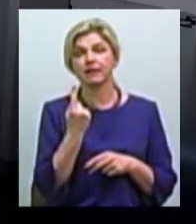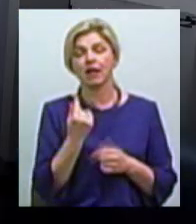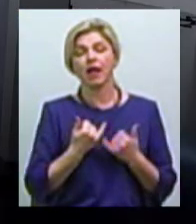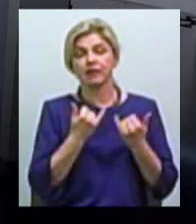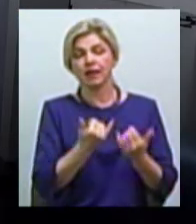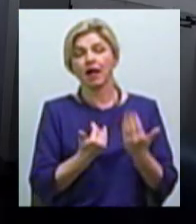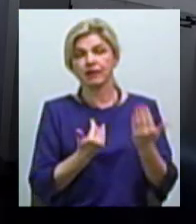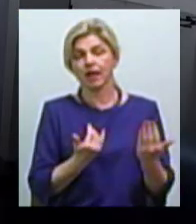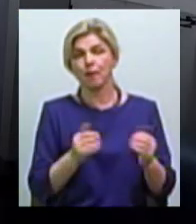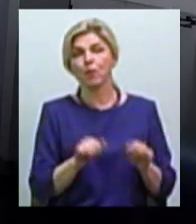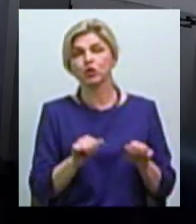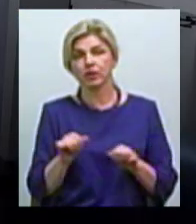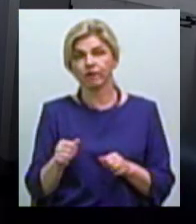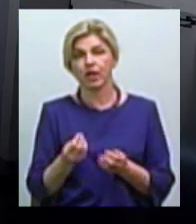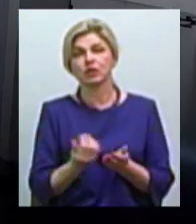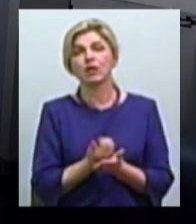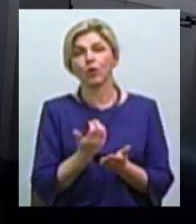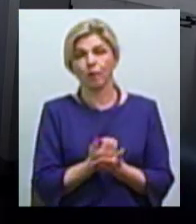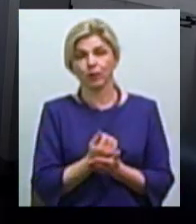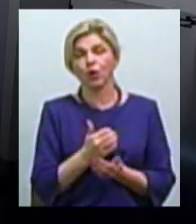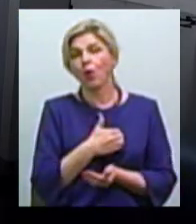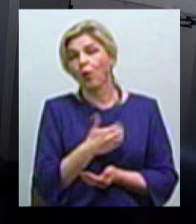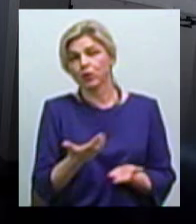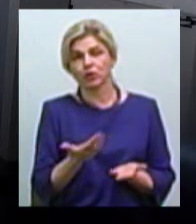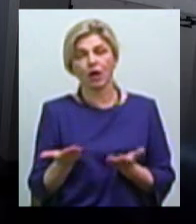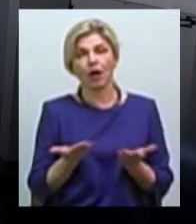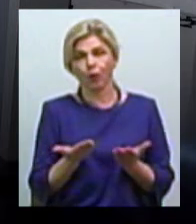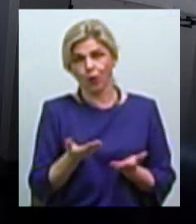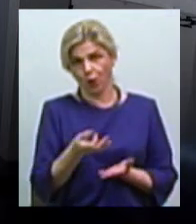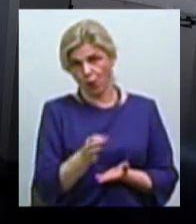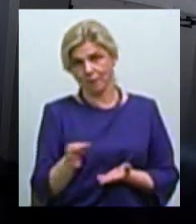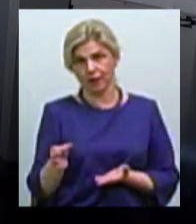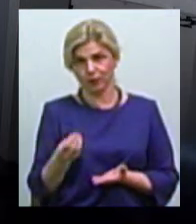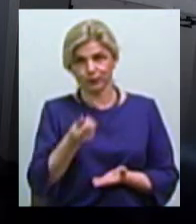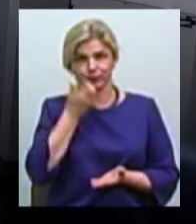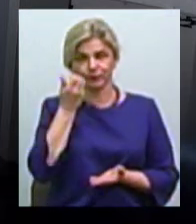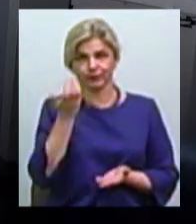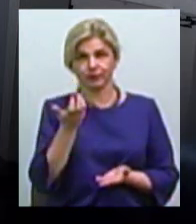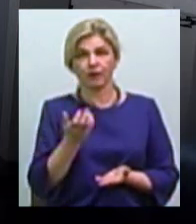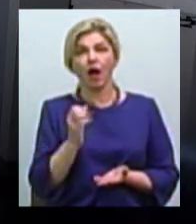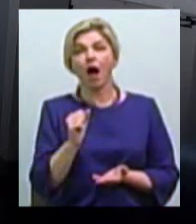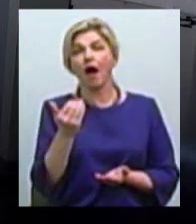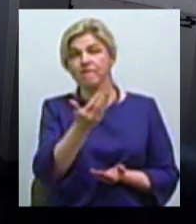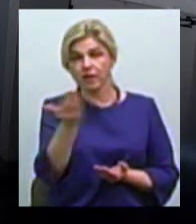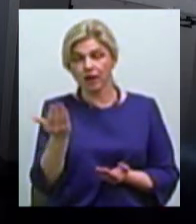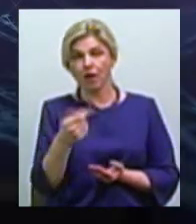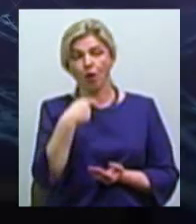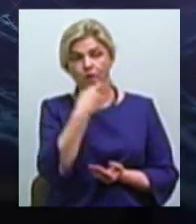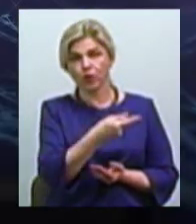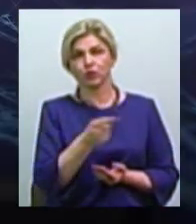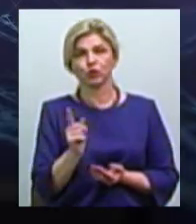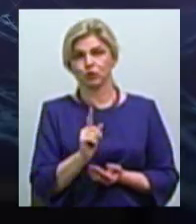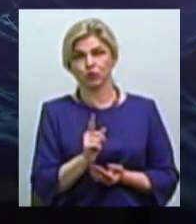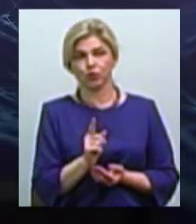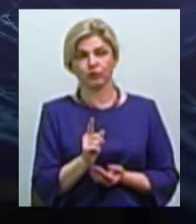для неї можливість заробити ще хоч якусь копійку. Але ви їй говорите, що